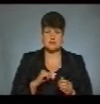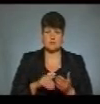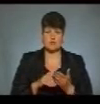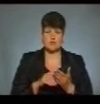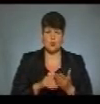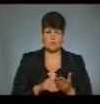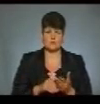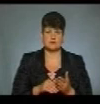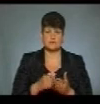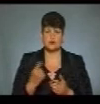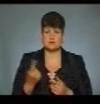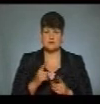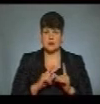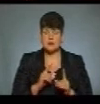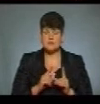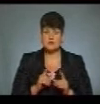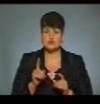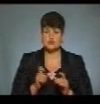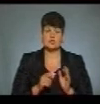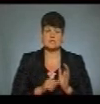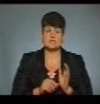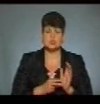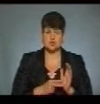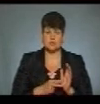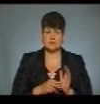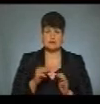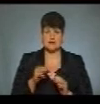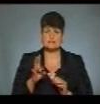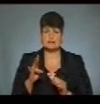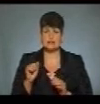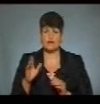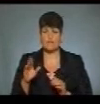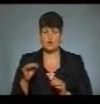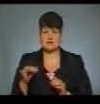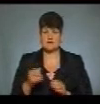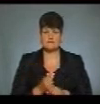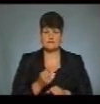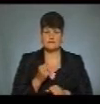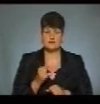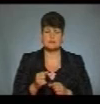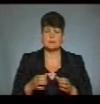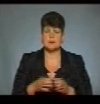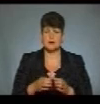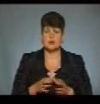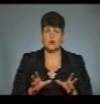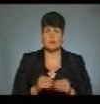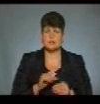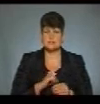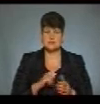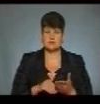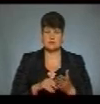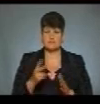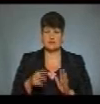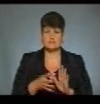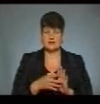раді. 167-й виборчий округ. Тарас Навольський, висунутий політичною партією «Об'єднання «Самопоміч».